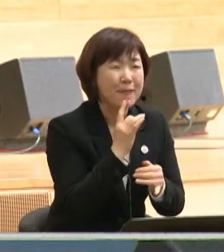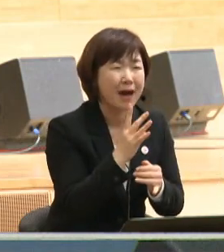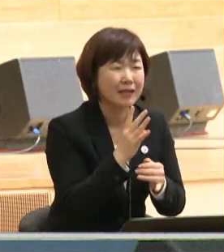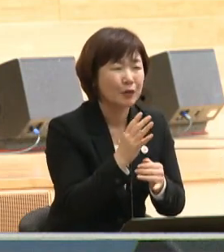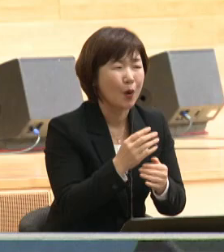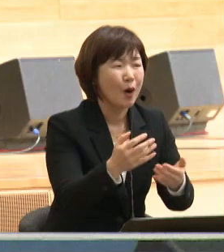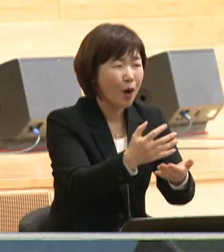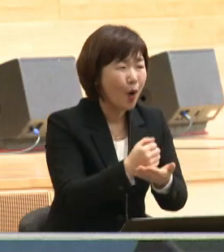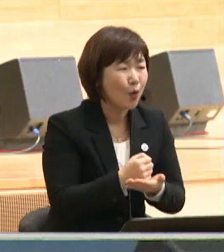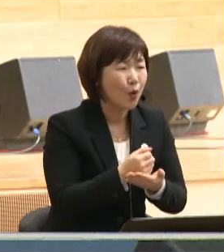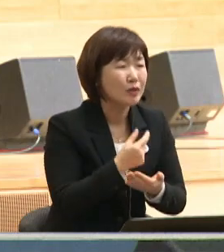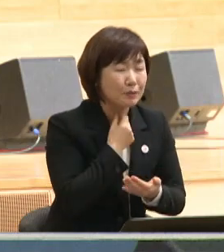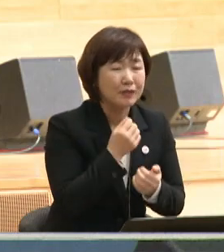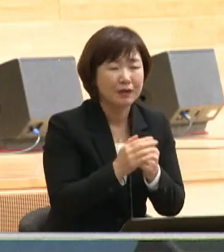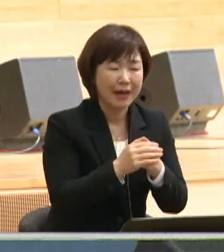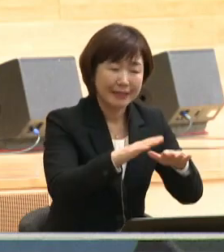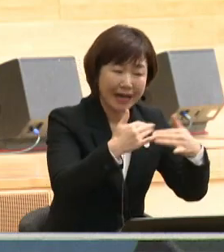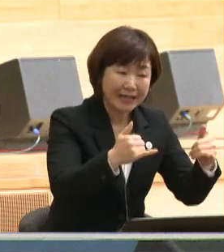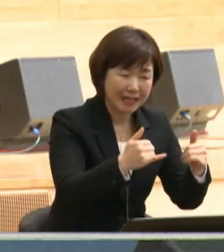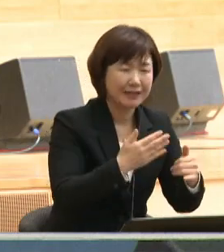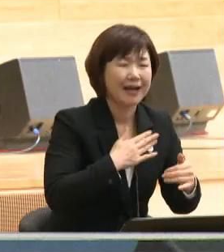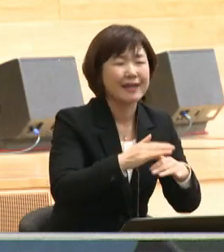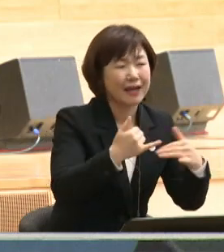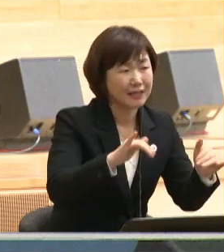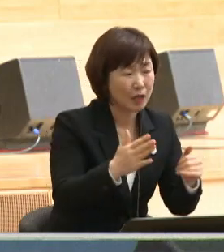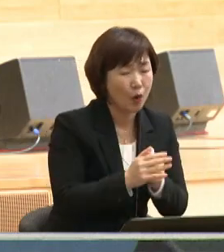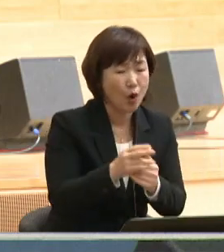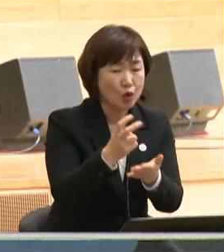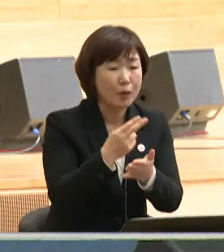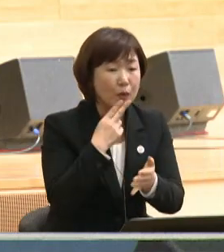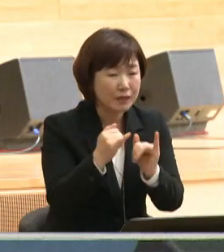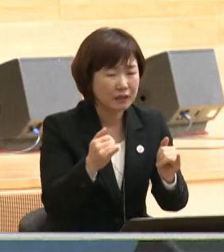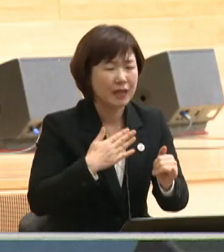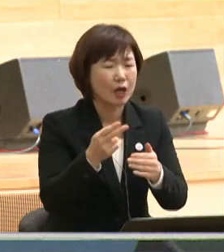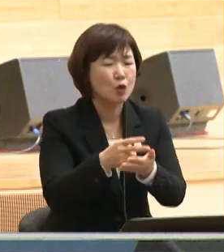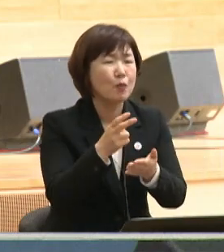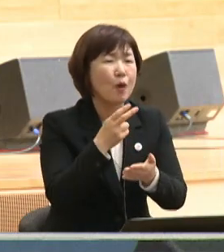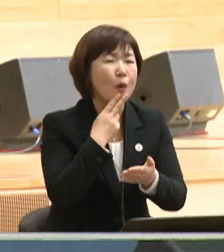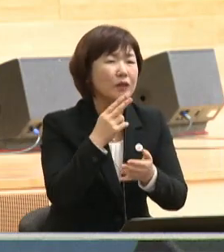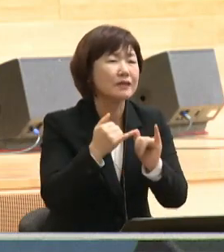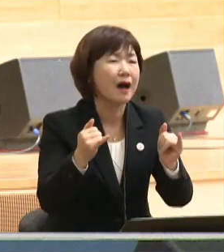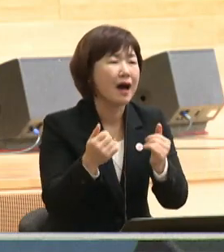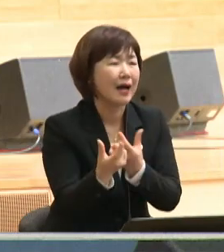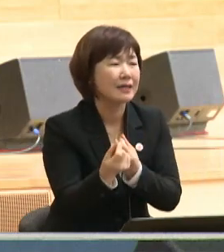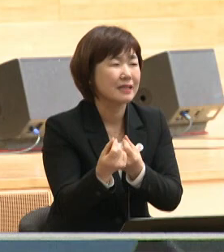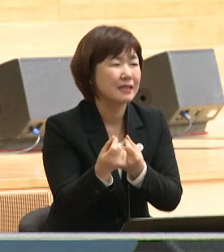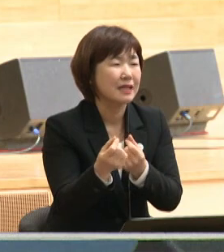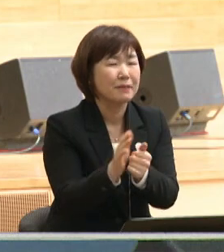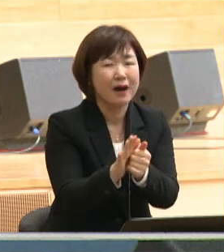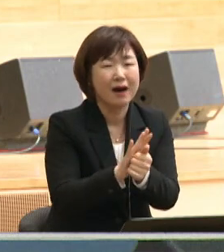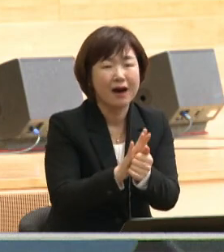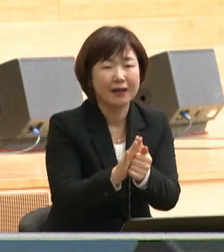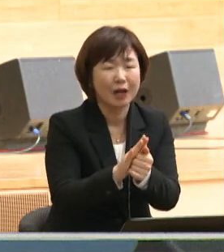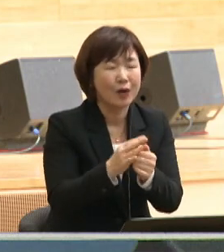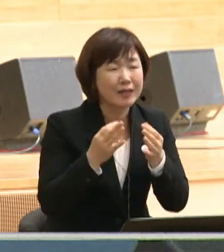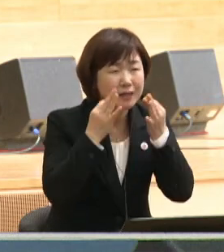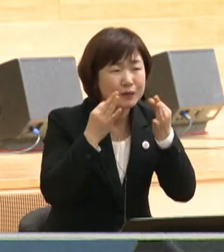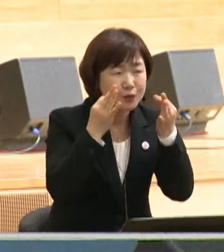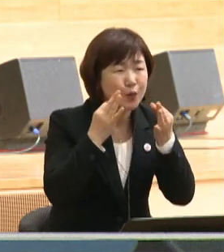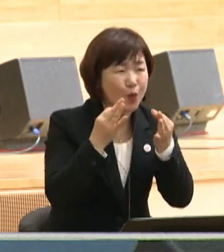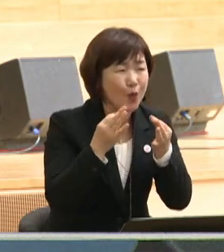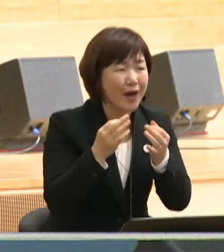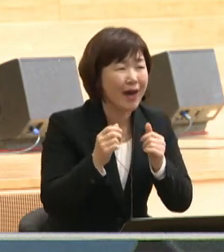자들에게는 약한 자와 같이 되고 율법 없는 자에게는 율법 없는 자 같이 되었다고 그렇게 힘쓰고 애썼다고